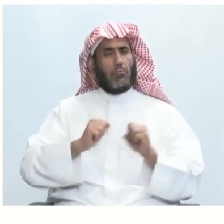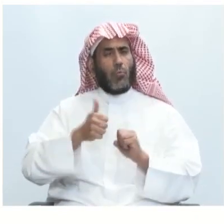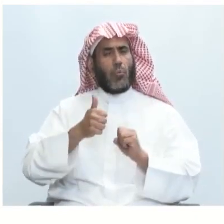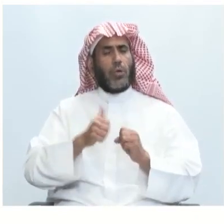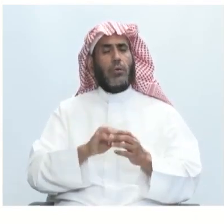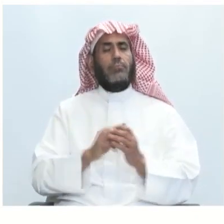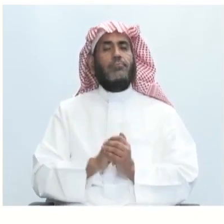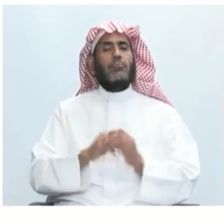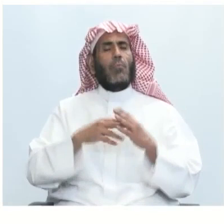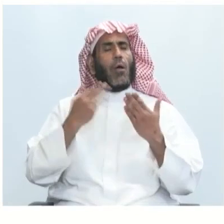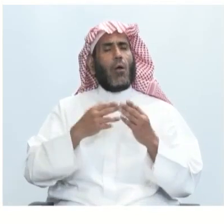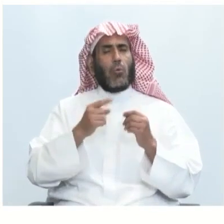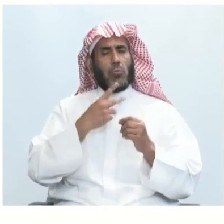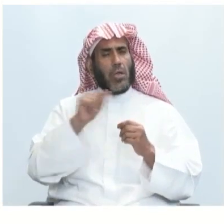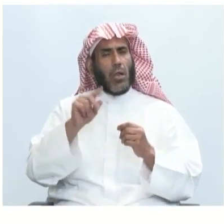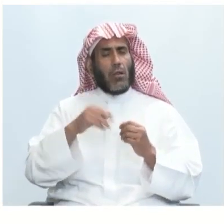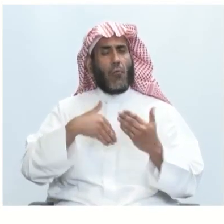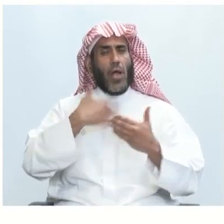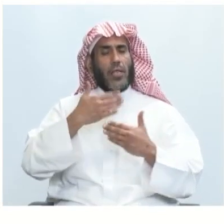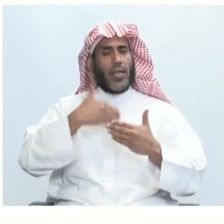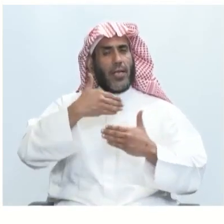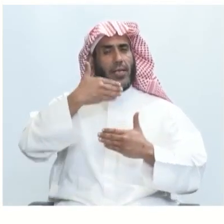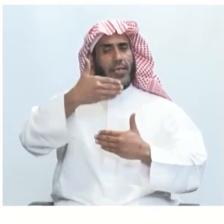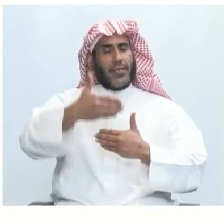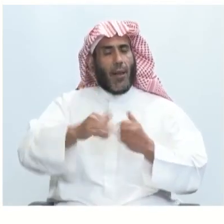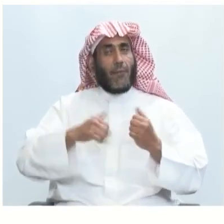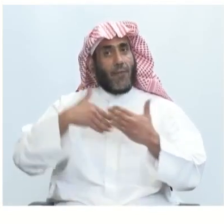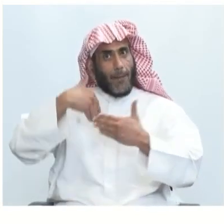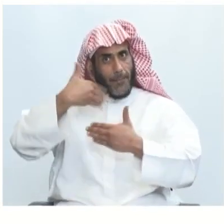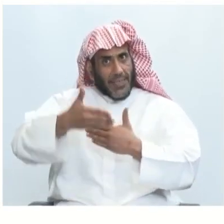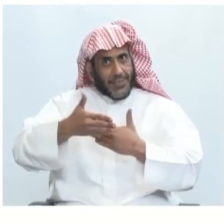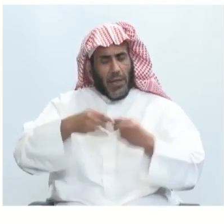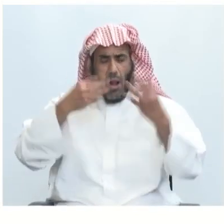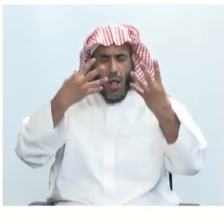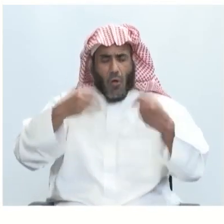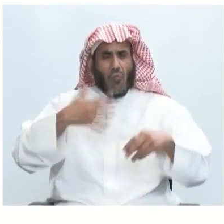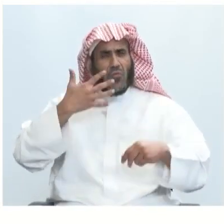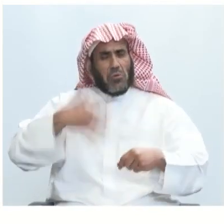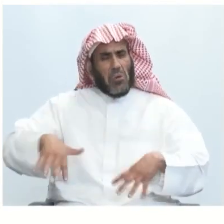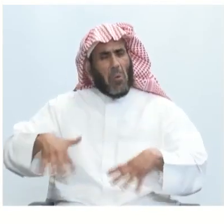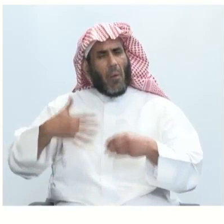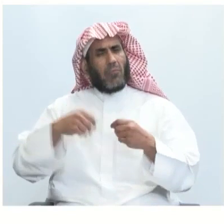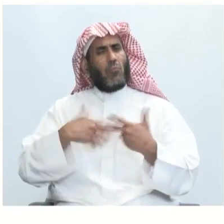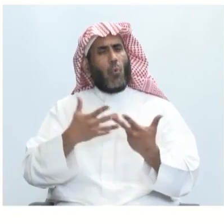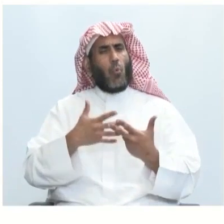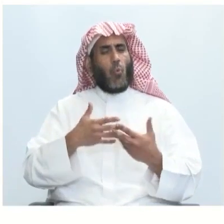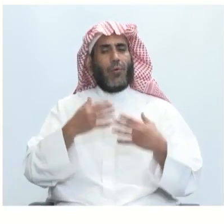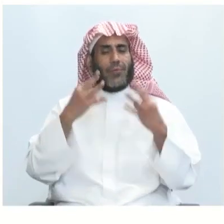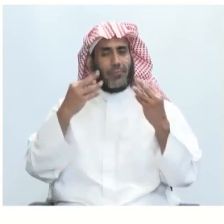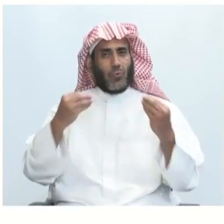يكون كل شيء جيدا سوف يتحسن الانتاج فيما بعد لا تفرطوا في شبابكم وفي